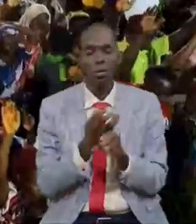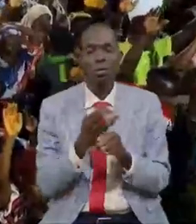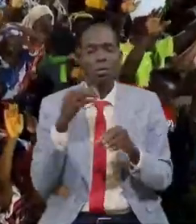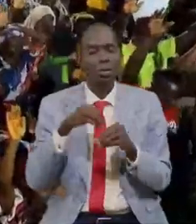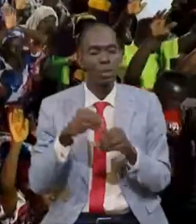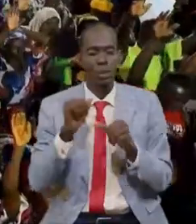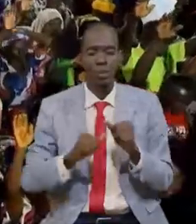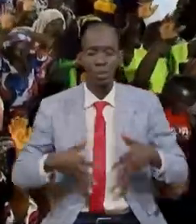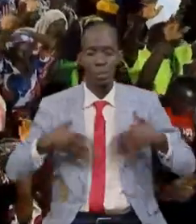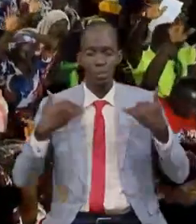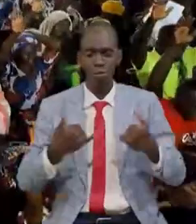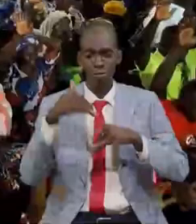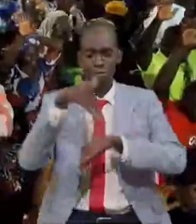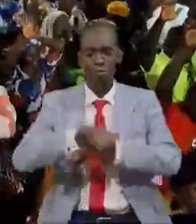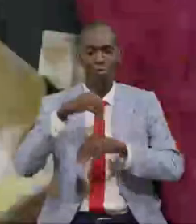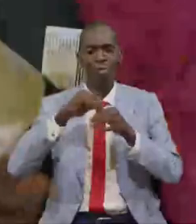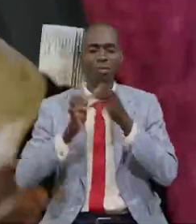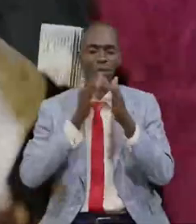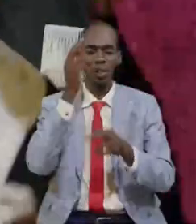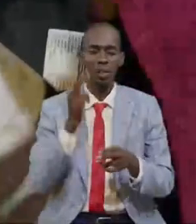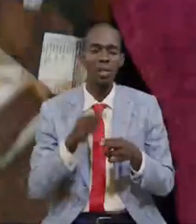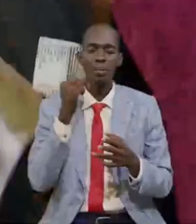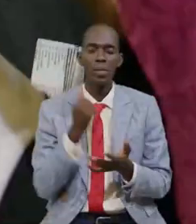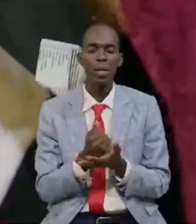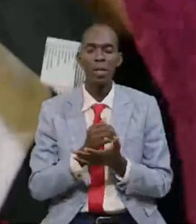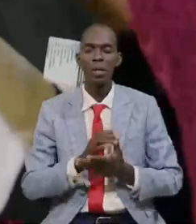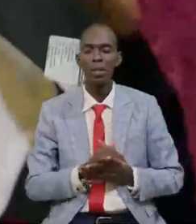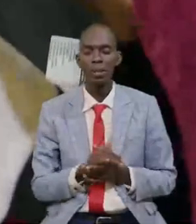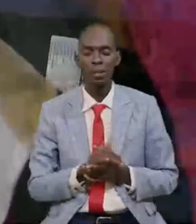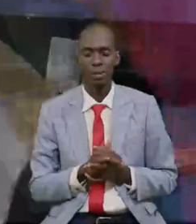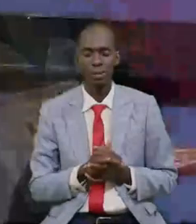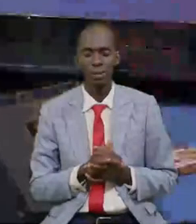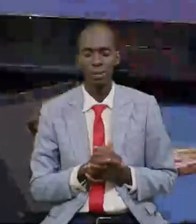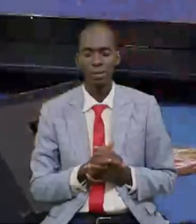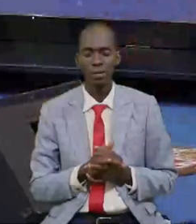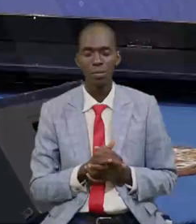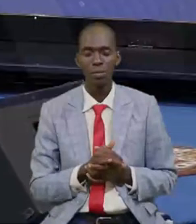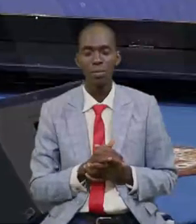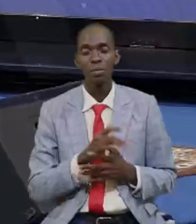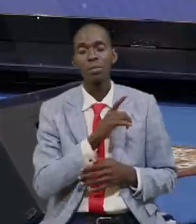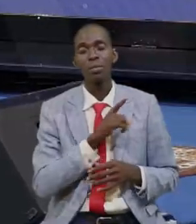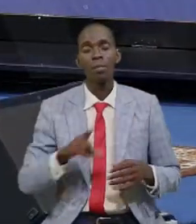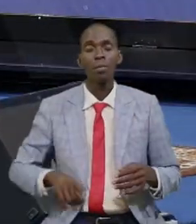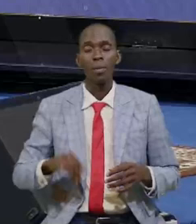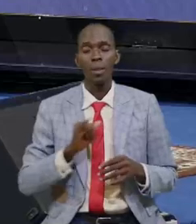qu'il y ait une nouvelle création dans chaque vie ce jour au nom de Jésus-Christ. Seigneur, je prie.